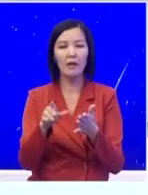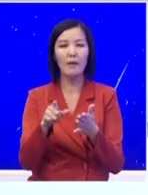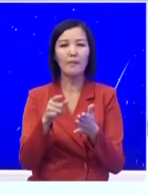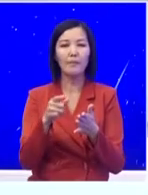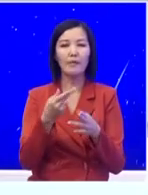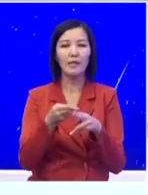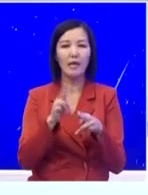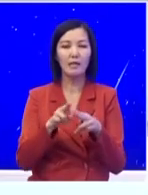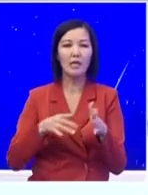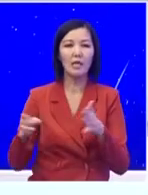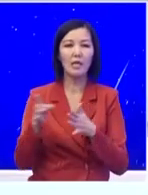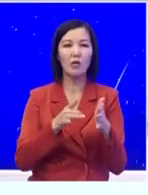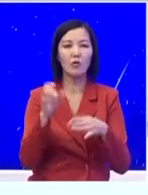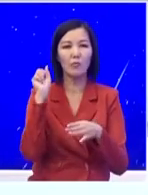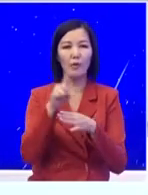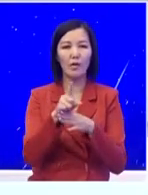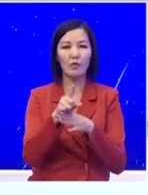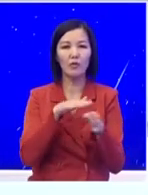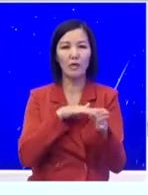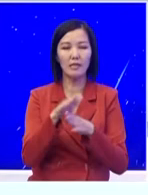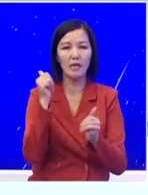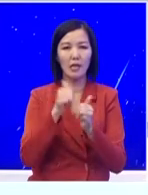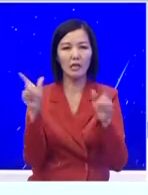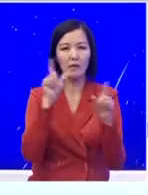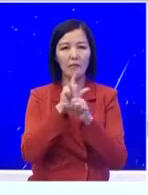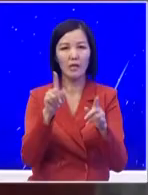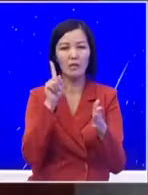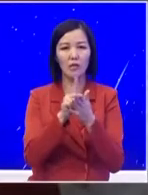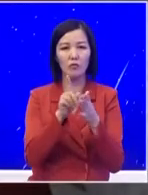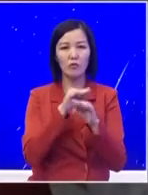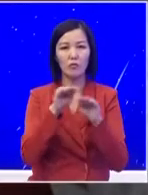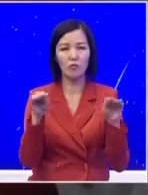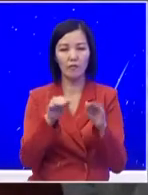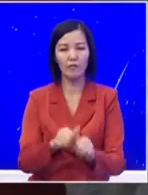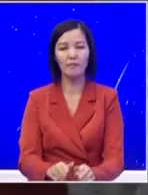а также поручил проработать реализацию каждого объекта на должном уровне.